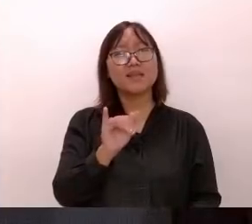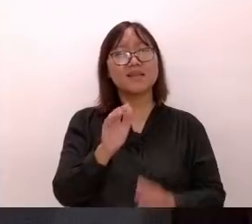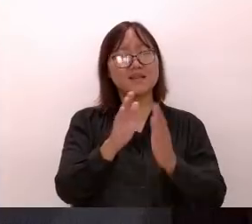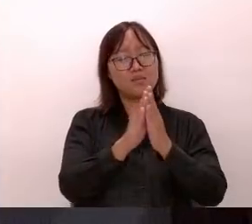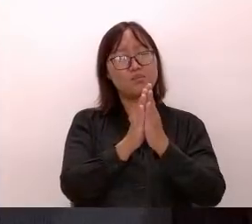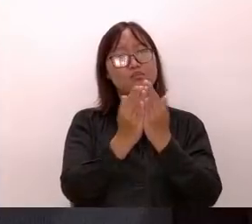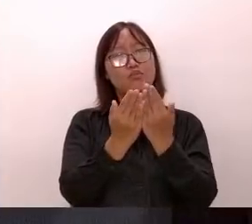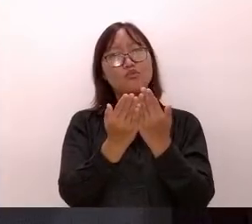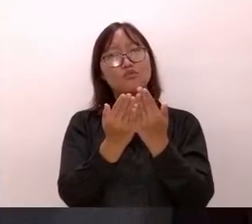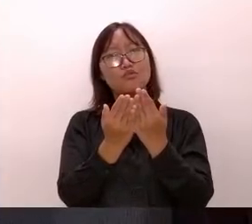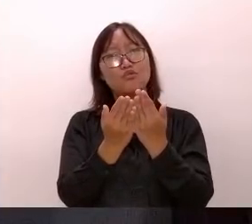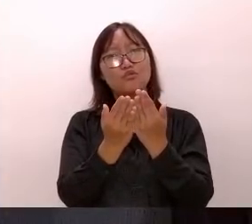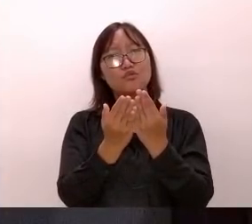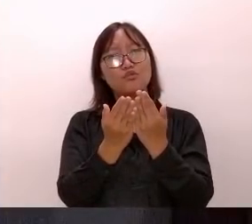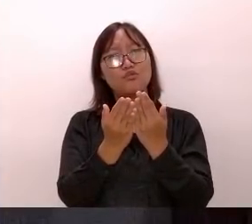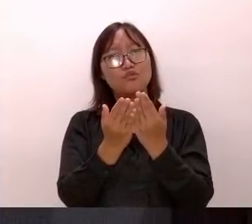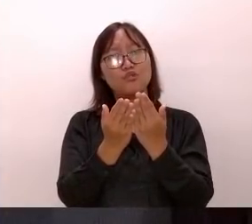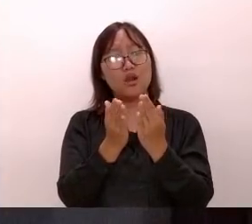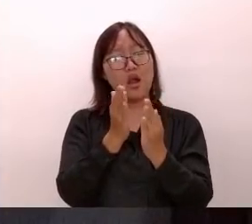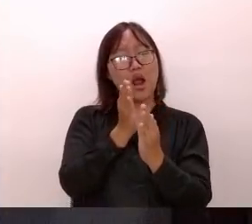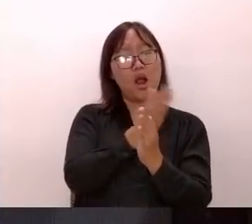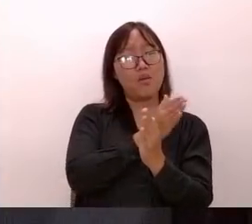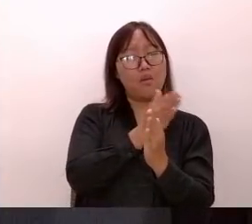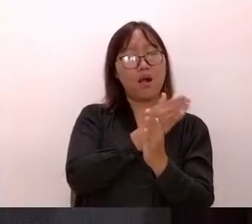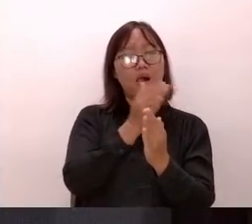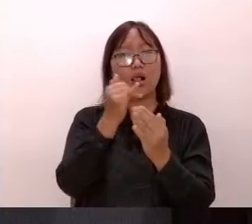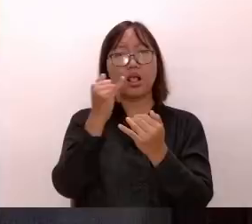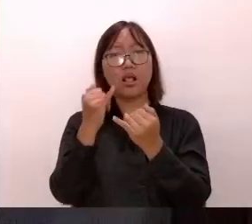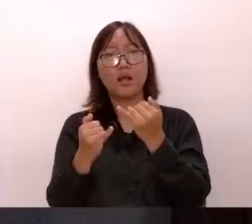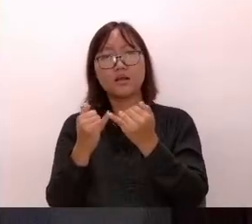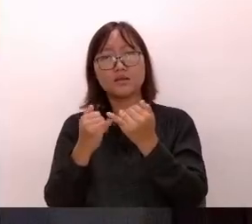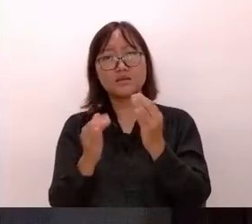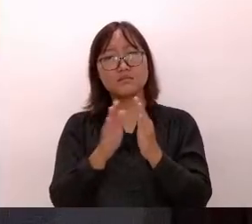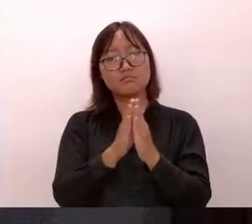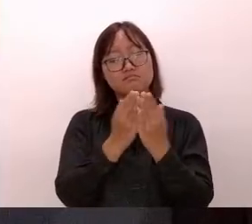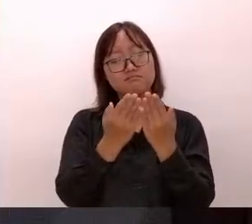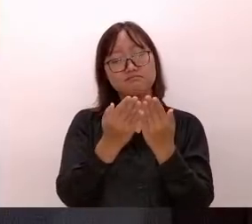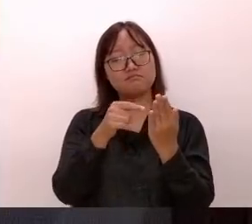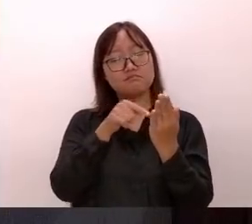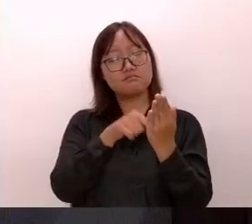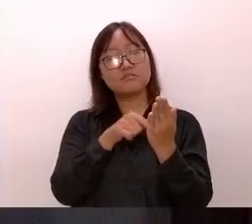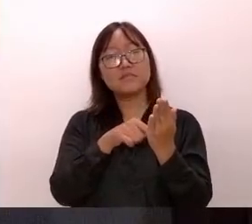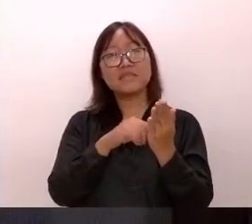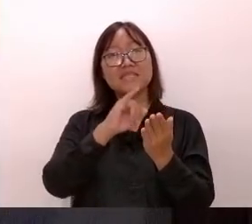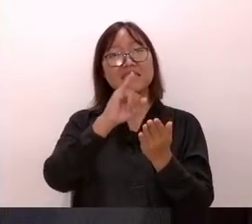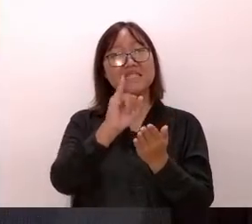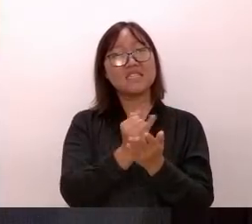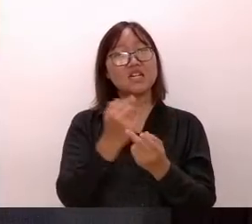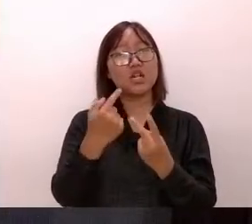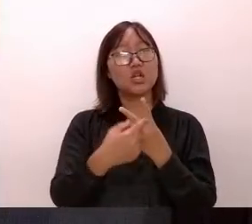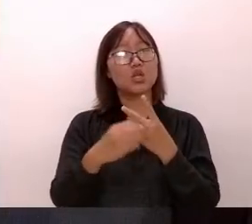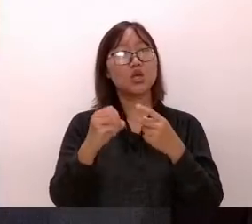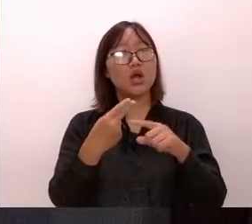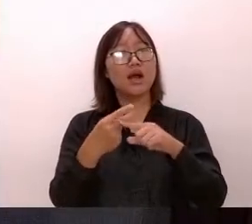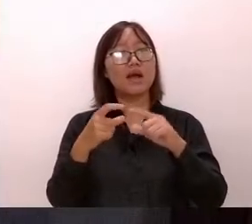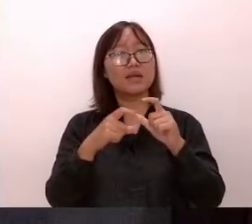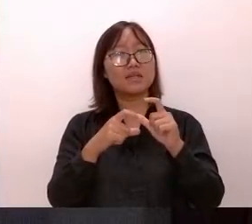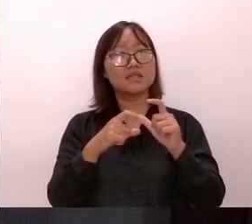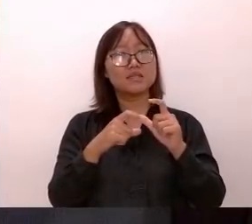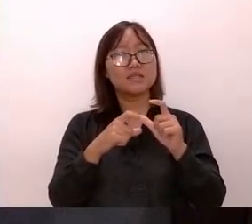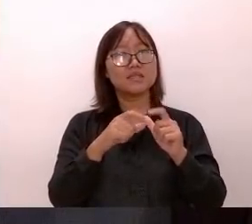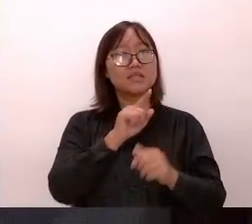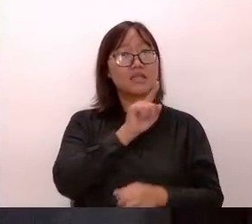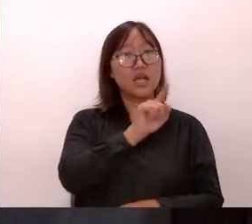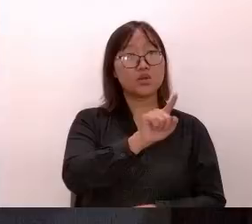dari Injil Yohanes yang mewartakan Yesus sebagaimana dirumuskan dalam Yohanes 11